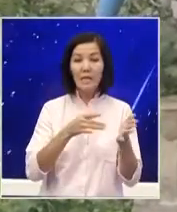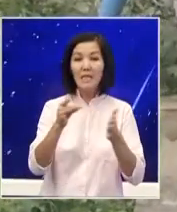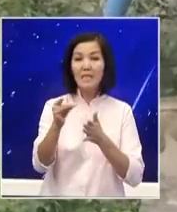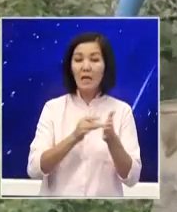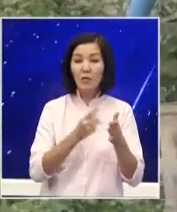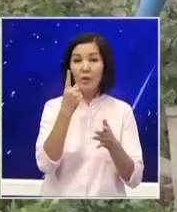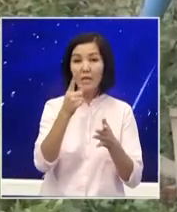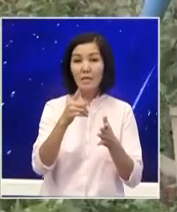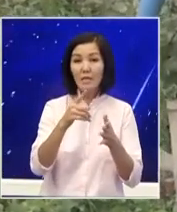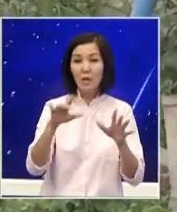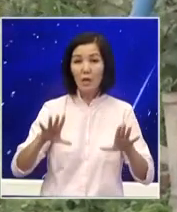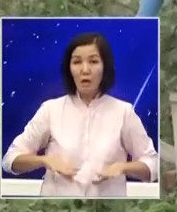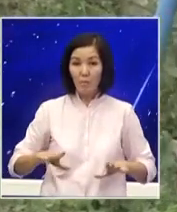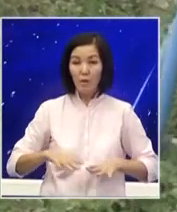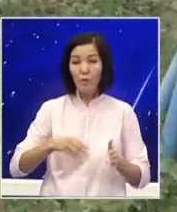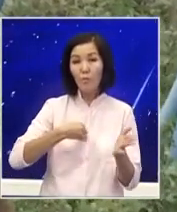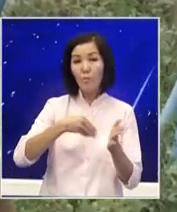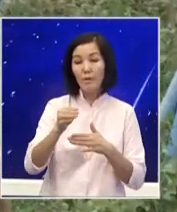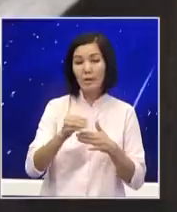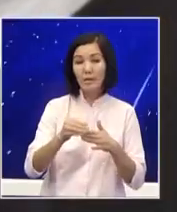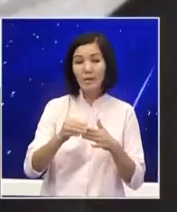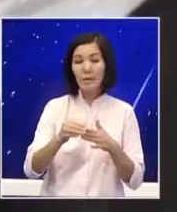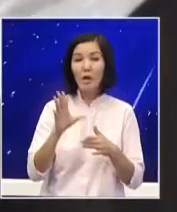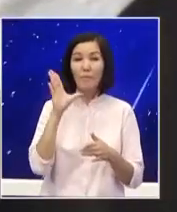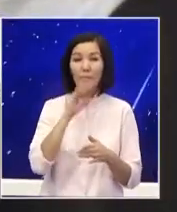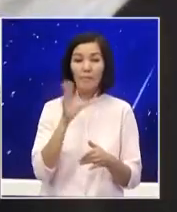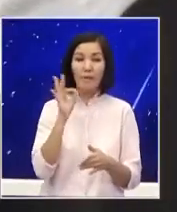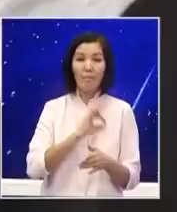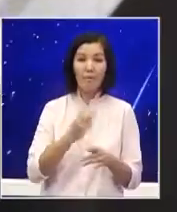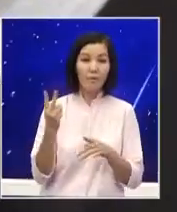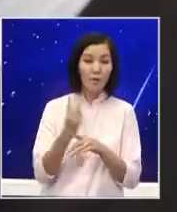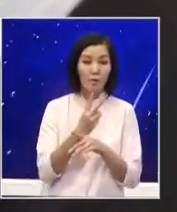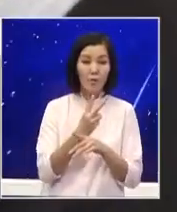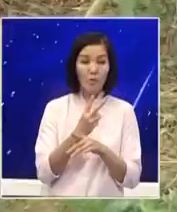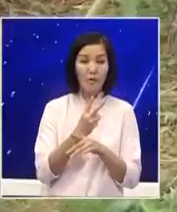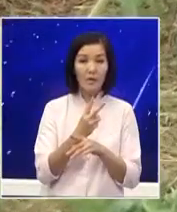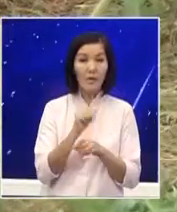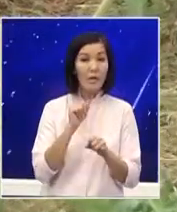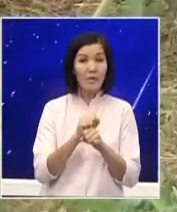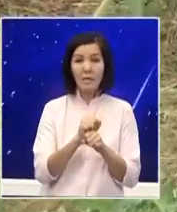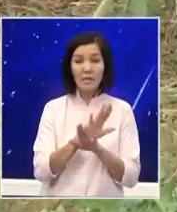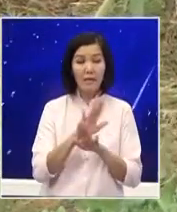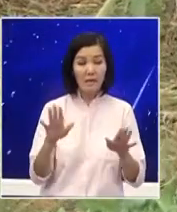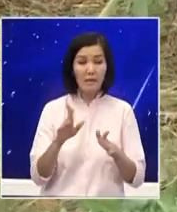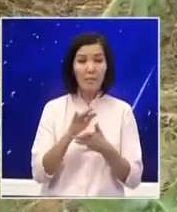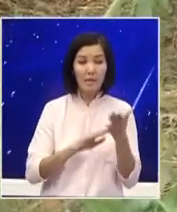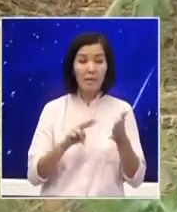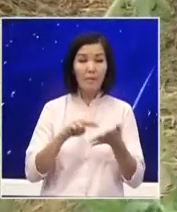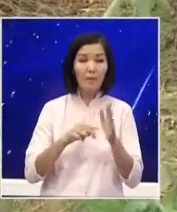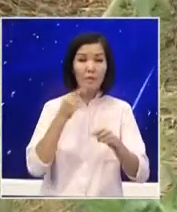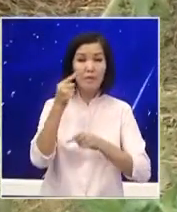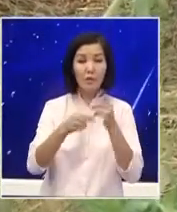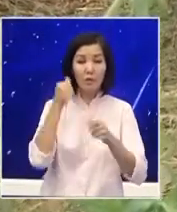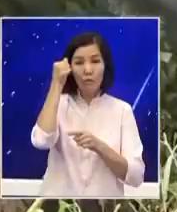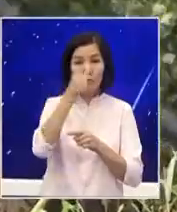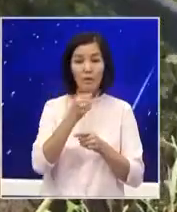кобылу подкопив деньги от продажи sale мало и кумыса ему удалось приобрести вторую куаныш на этом останавливаться не собирается его плана в следующем году